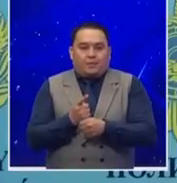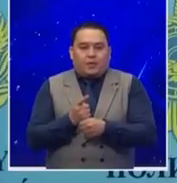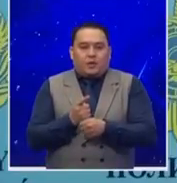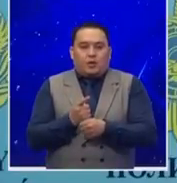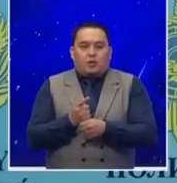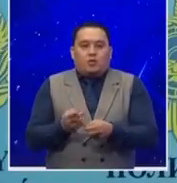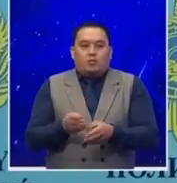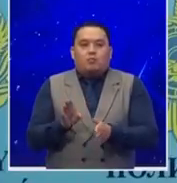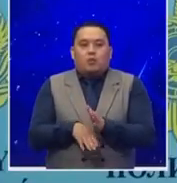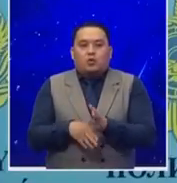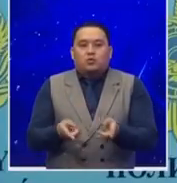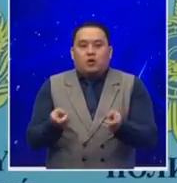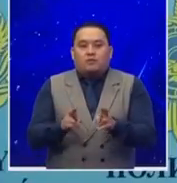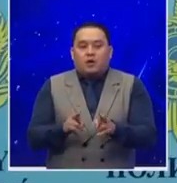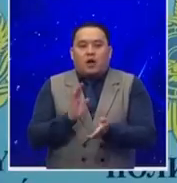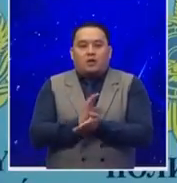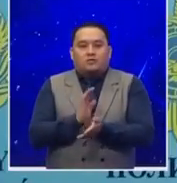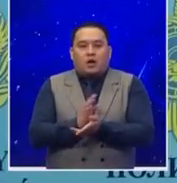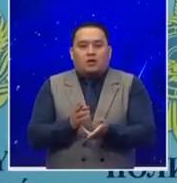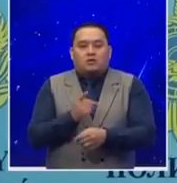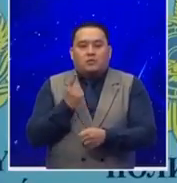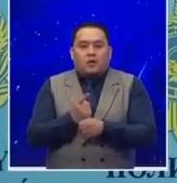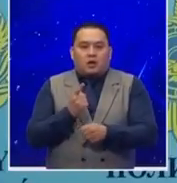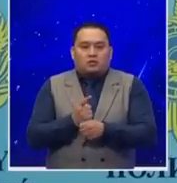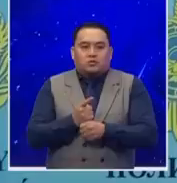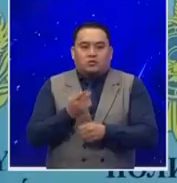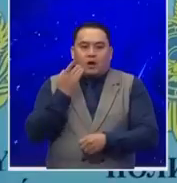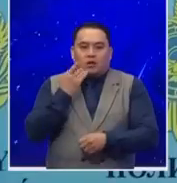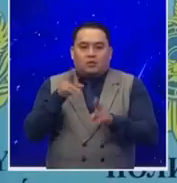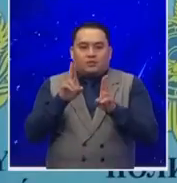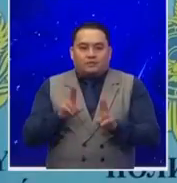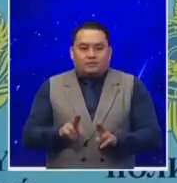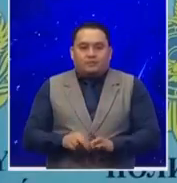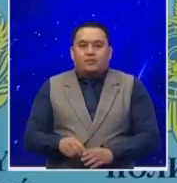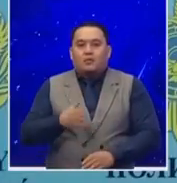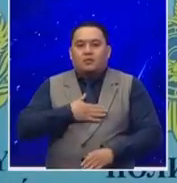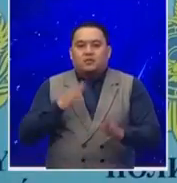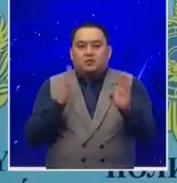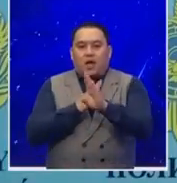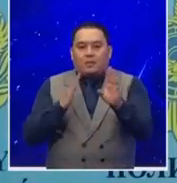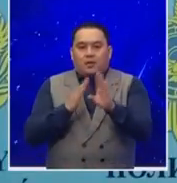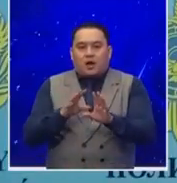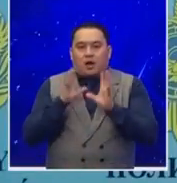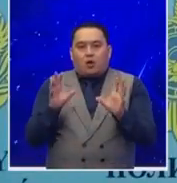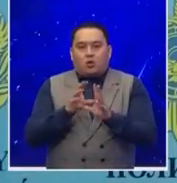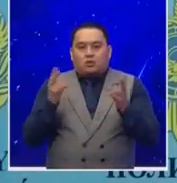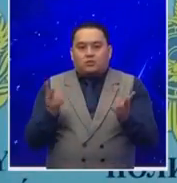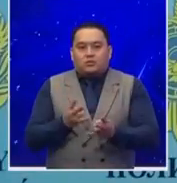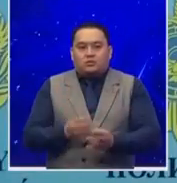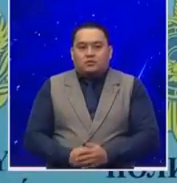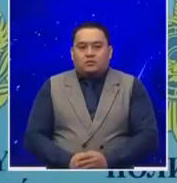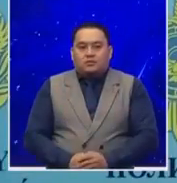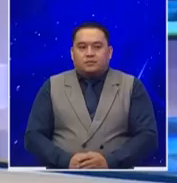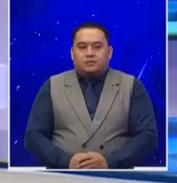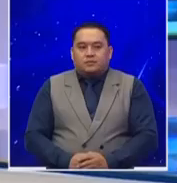кейін тұрмыстық қалдықтарды қалдырмау қажеттілігін естен шығармағандар абзал. Біз табиғат анаға қамқорлық танытуға шақырамыз.